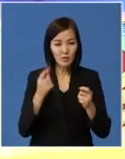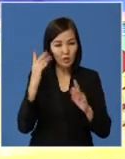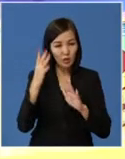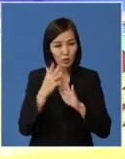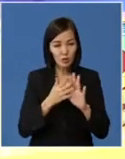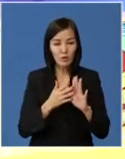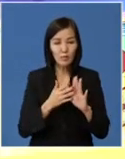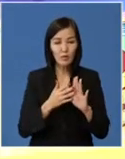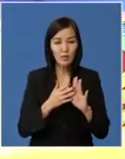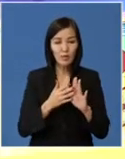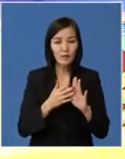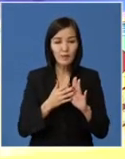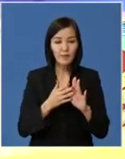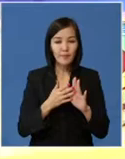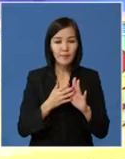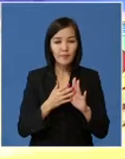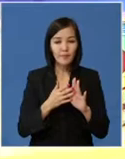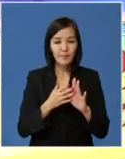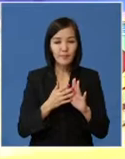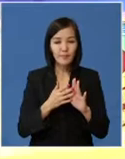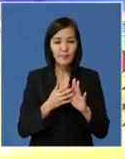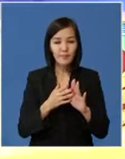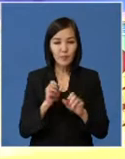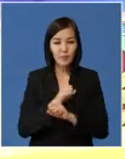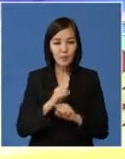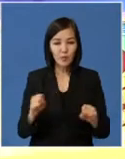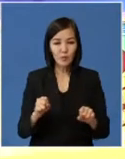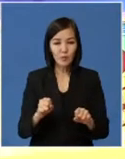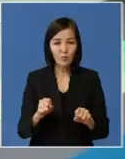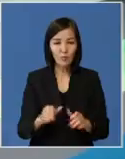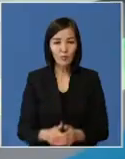берсін, осындай кереғар ағымдарға жол бермесін деген ұғым.